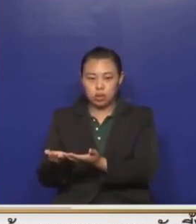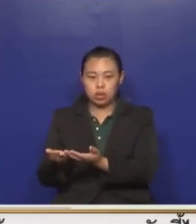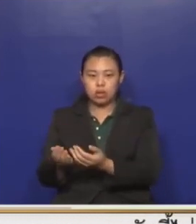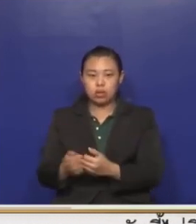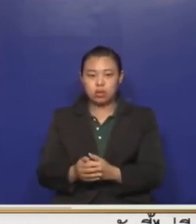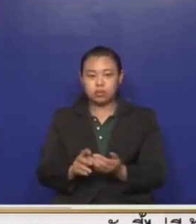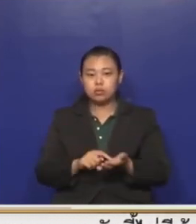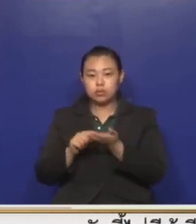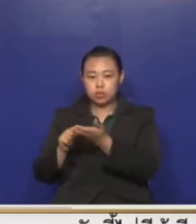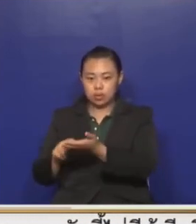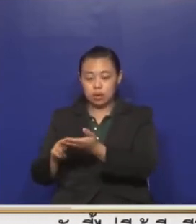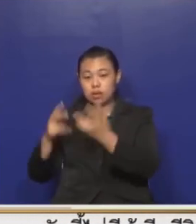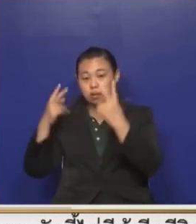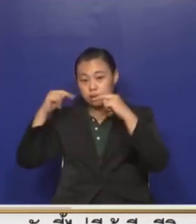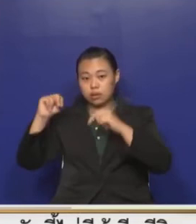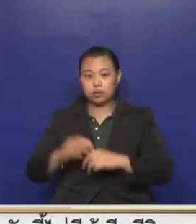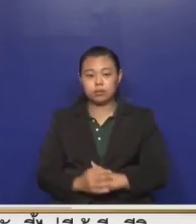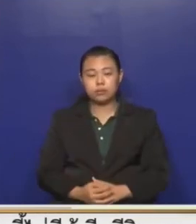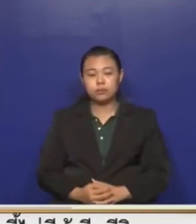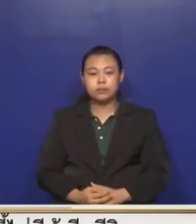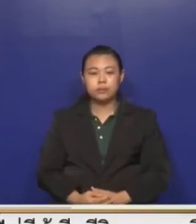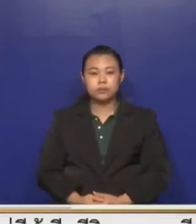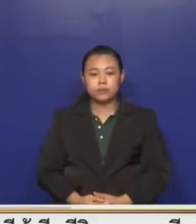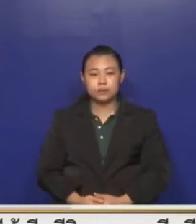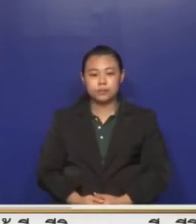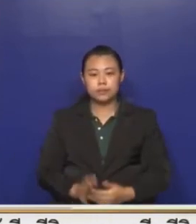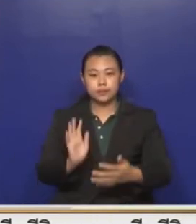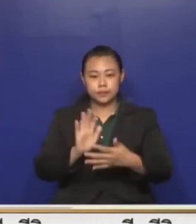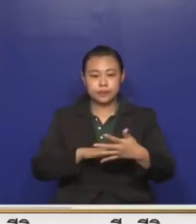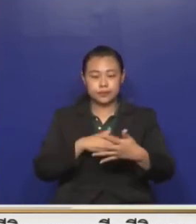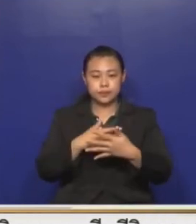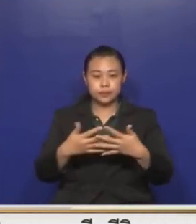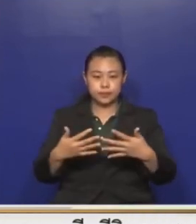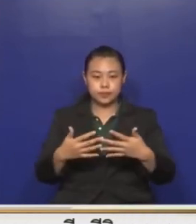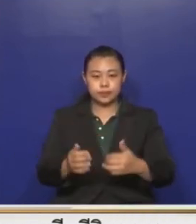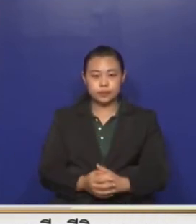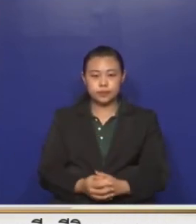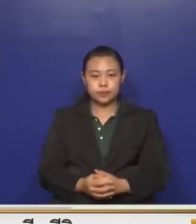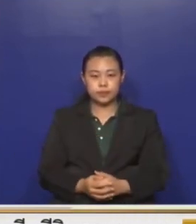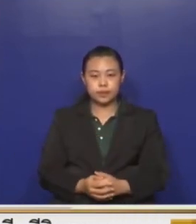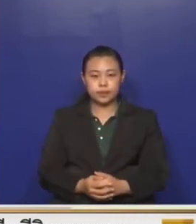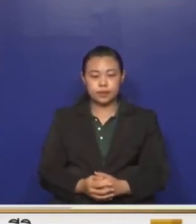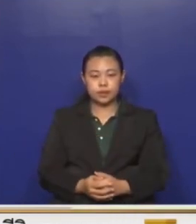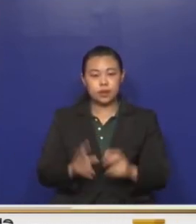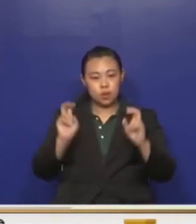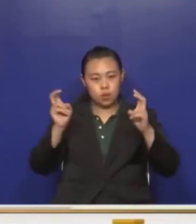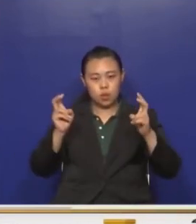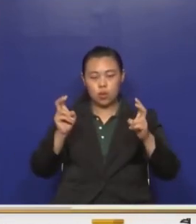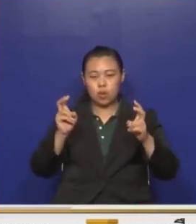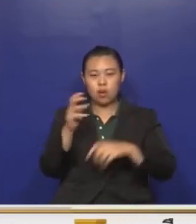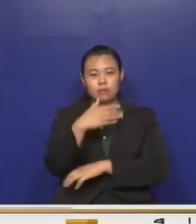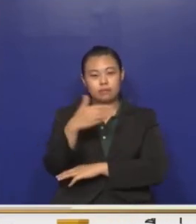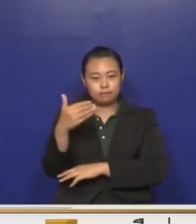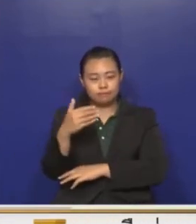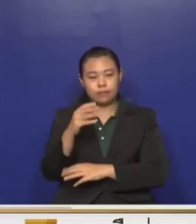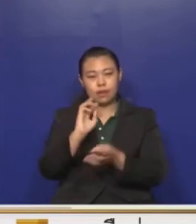3 ประเด็ของแพน เรีกวาวาราแหงชาิ Aryรถ